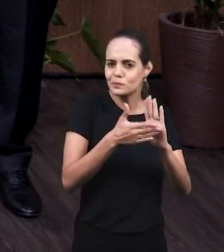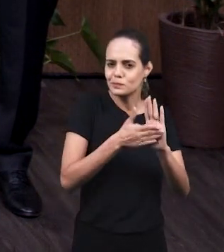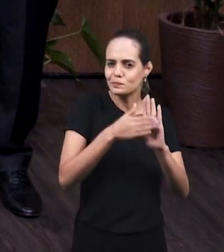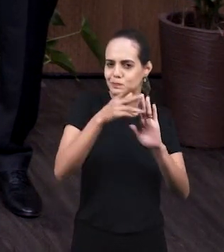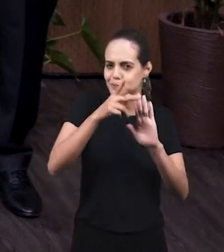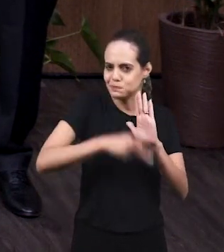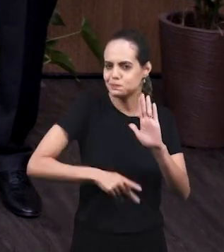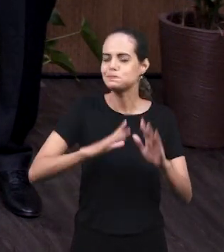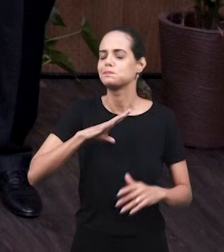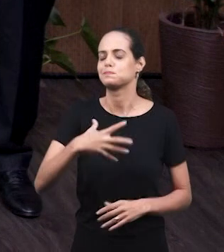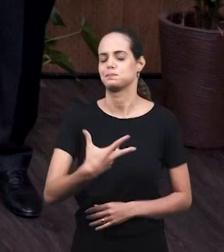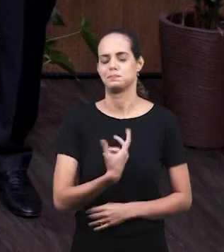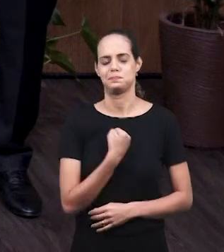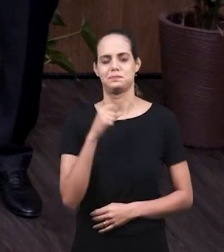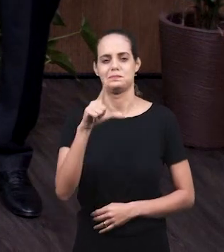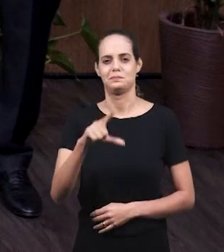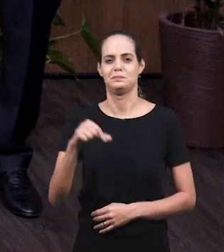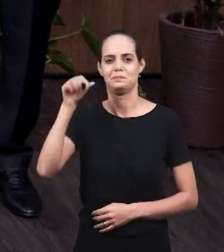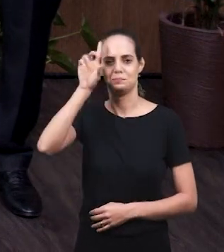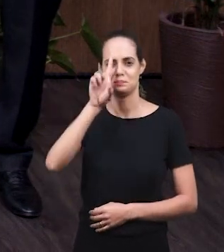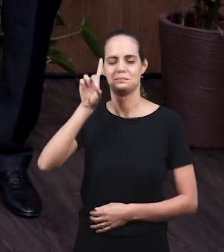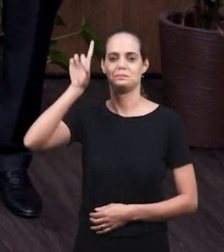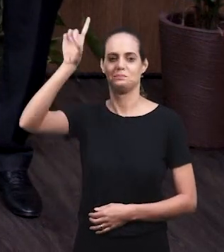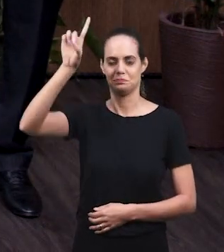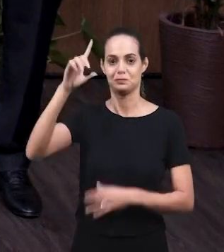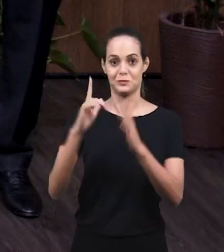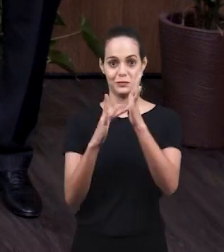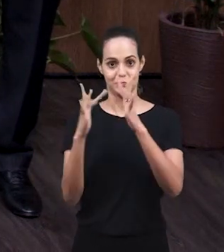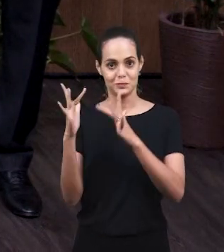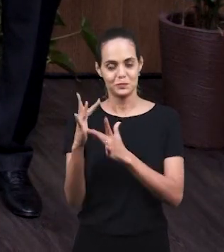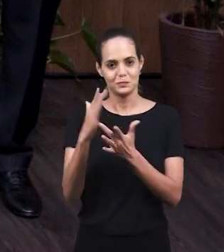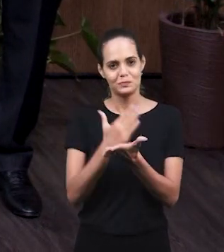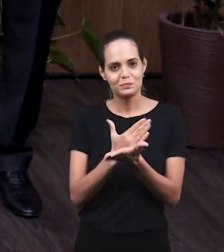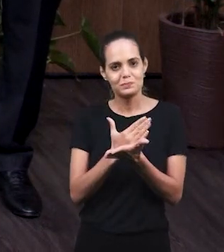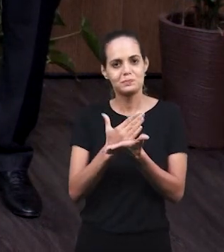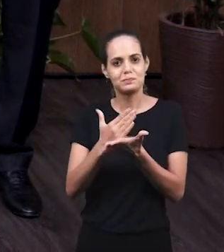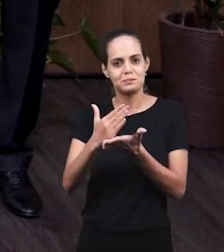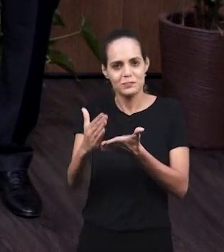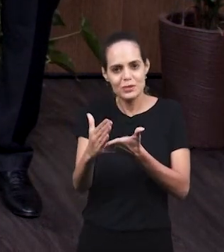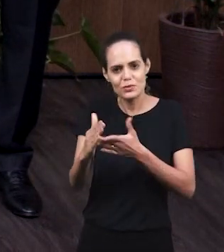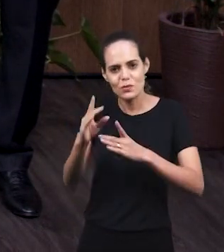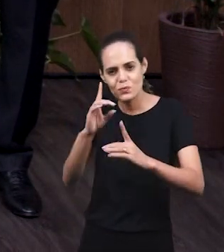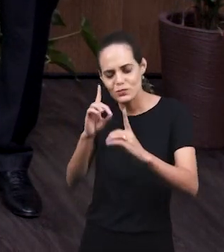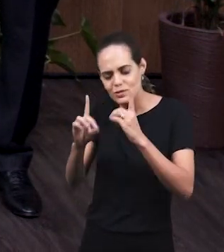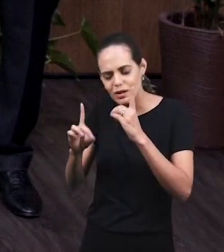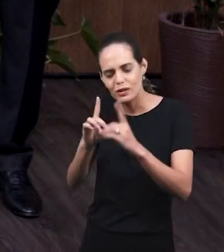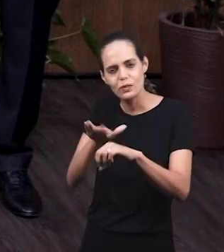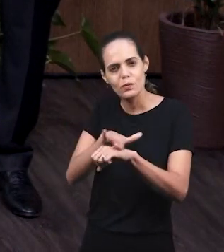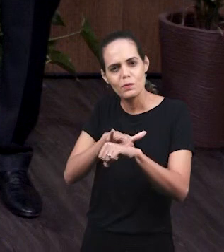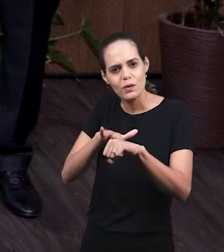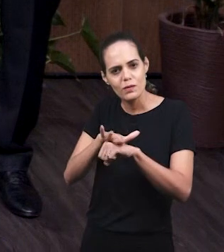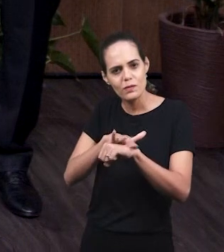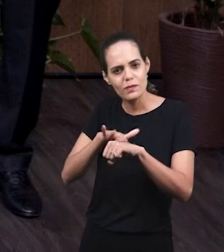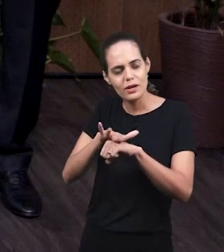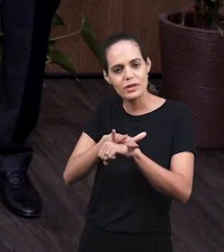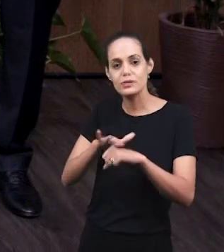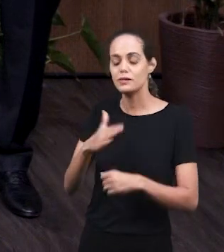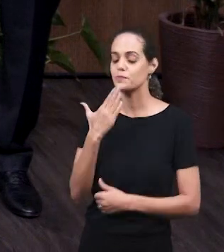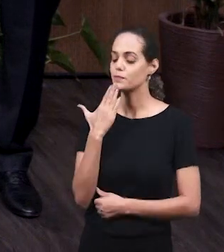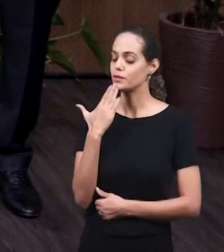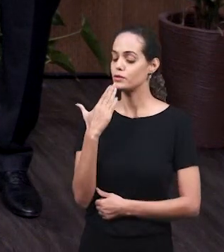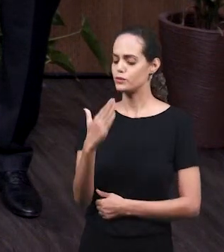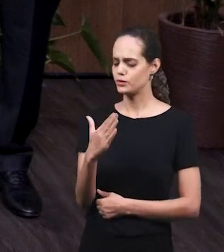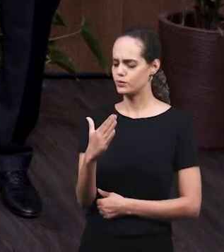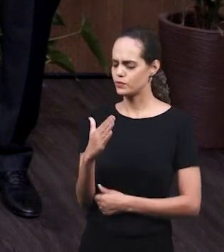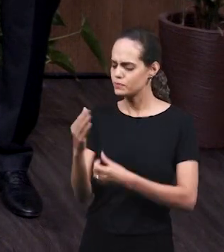l'initiative est de Dieu. C'est son choix. Jésus, il a commencé un dialogue avec la femme en demandant